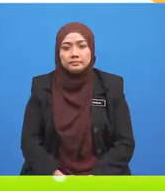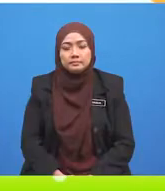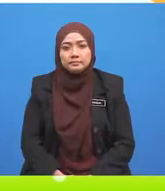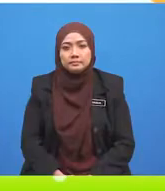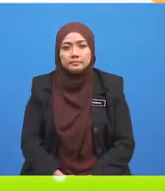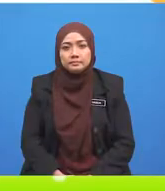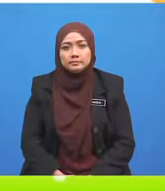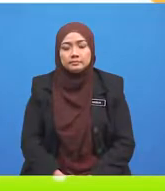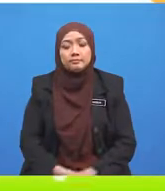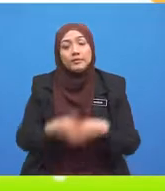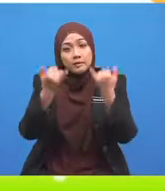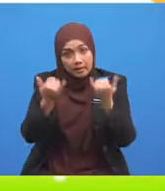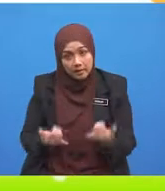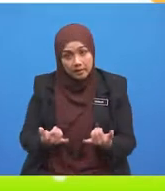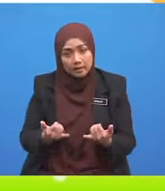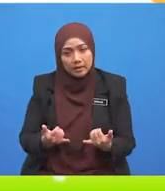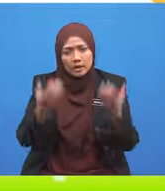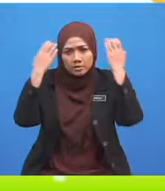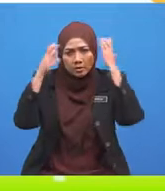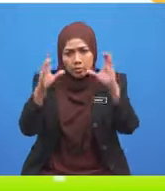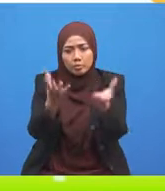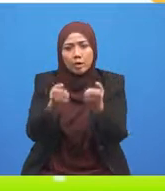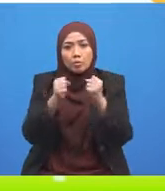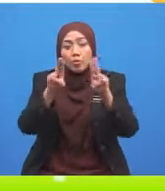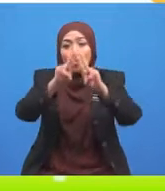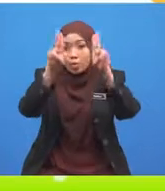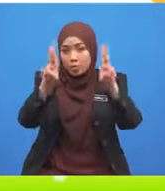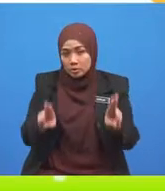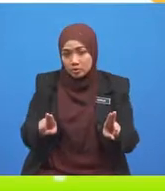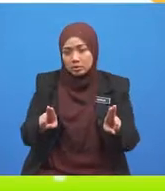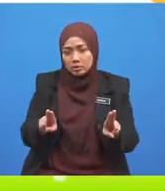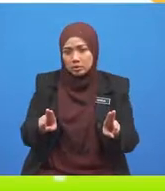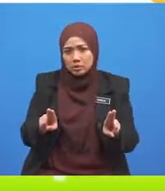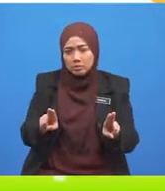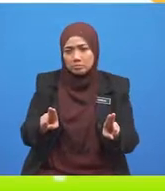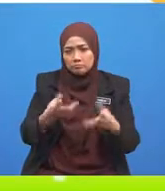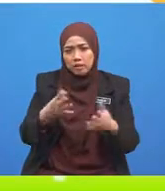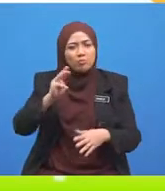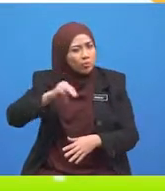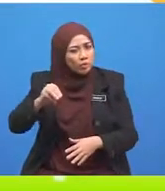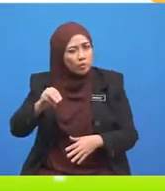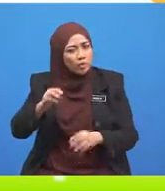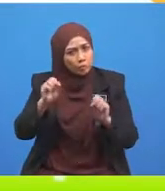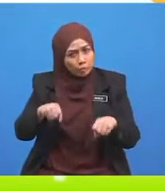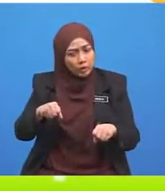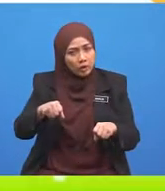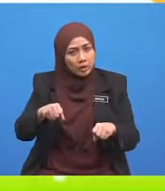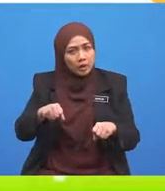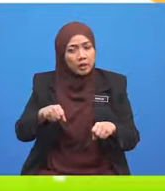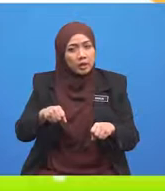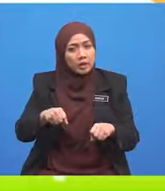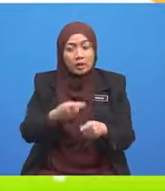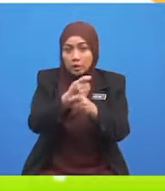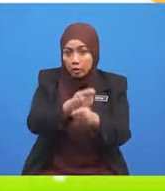Aha, sekarang cikgu nak uji pula sejauh mana murid-murid cikgu dapat menentukan